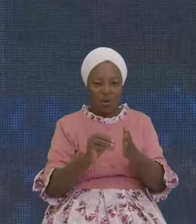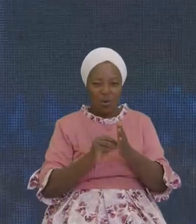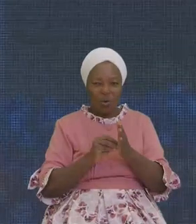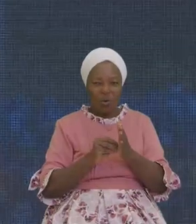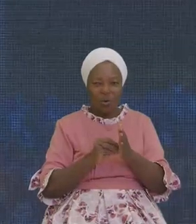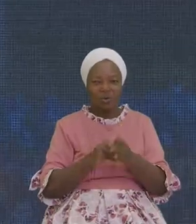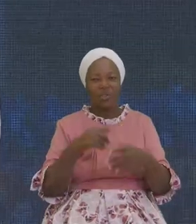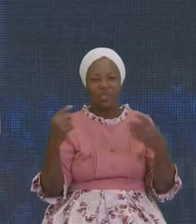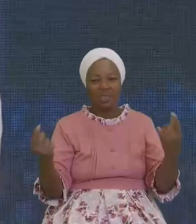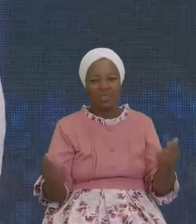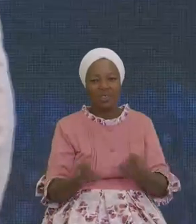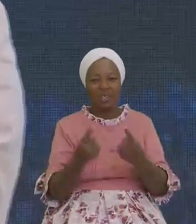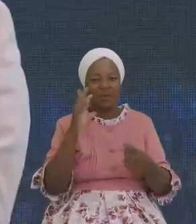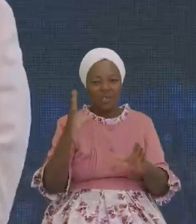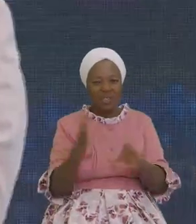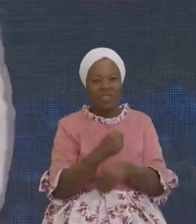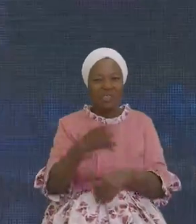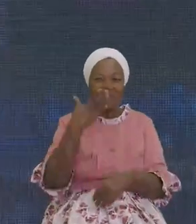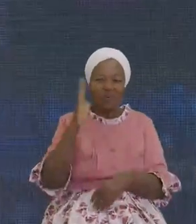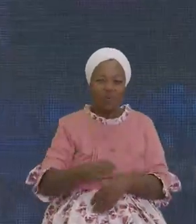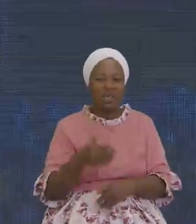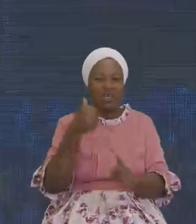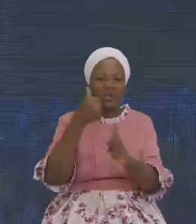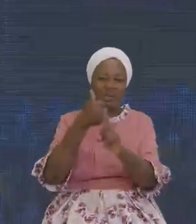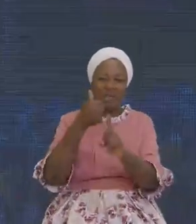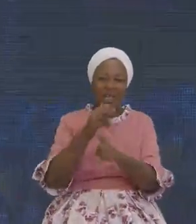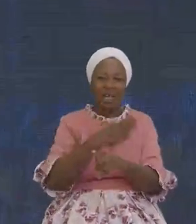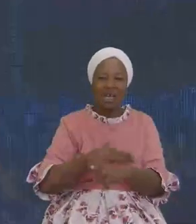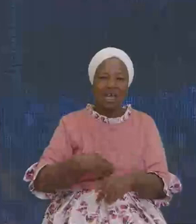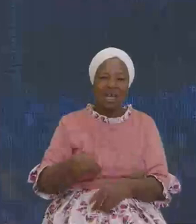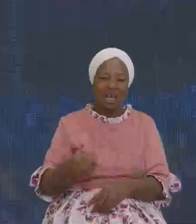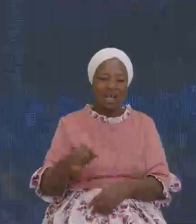Le méchant est pris dans ses propres iniquités.